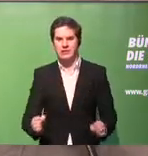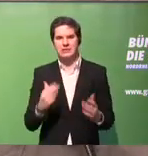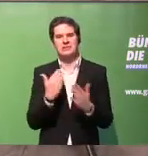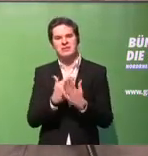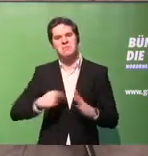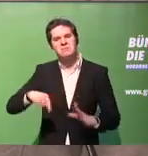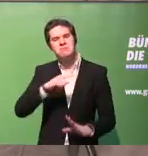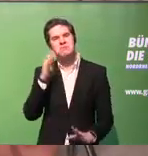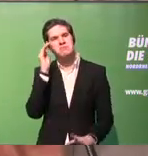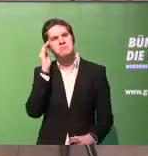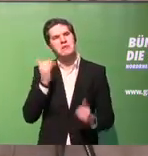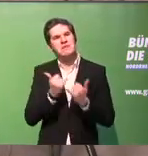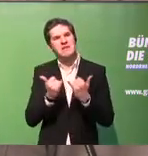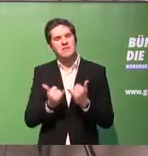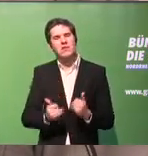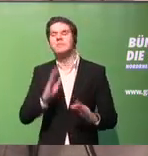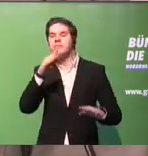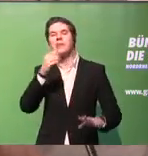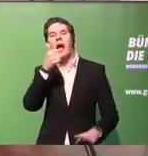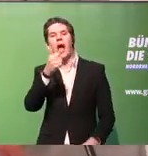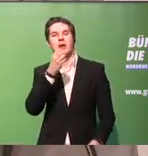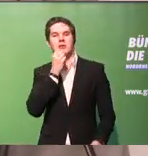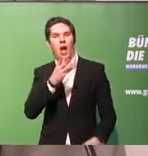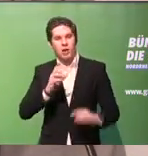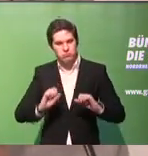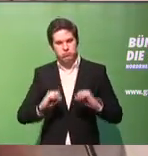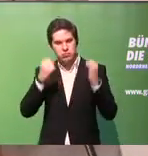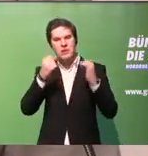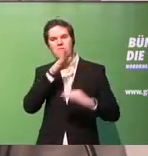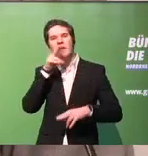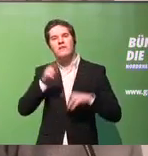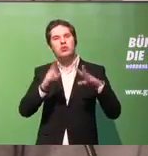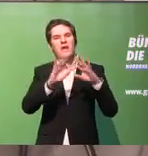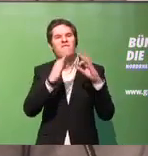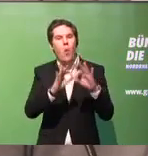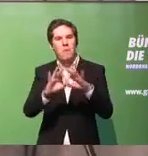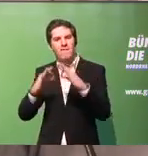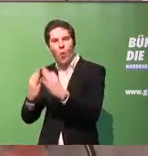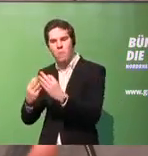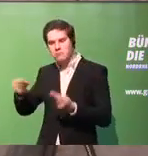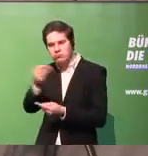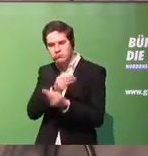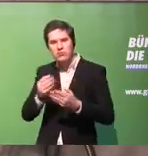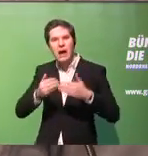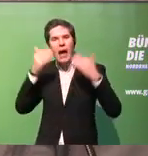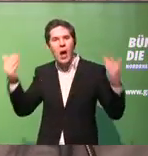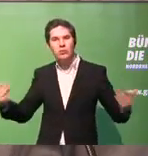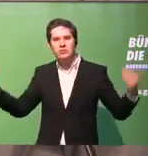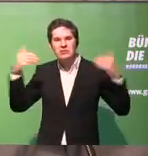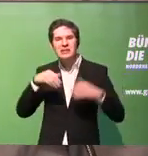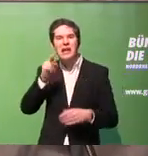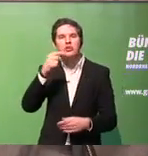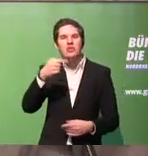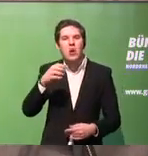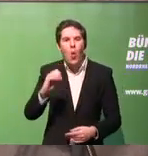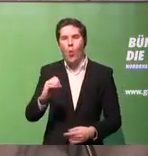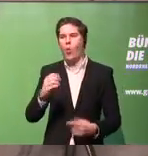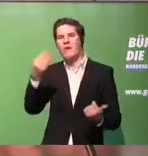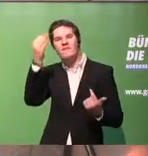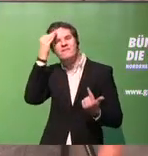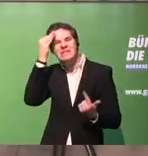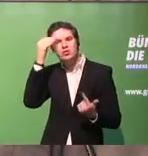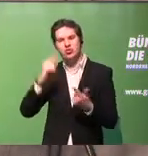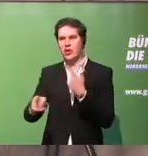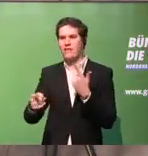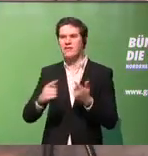wir möchten das alles mal an einem Tag machen, mit vielen Foren, mit viel Input von außen, von NGOs, von der Wissenschaft, von